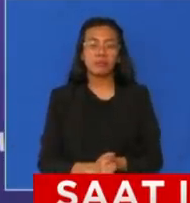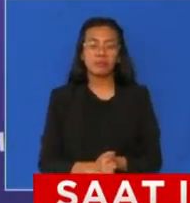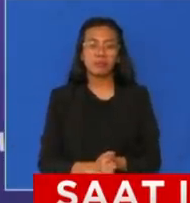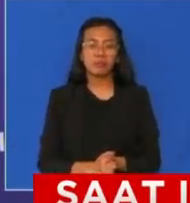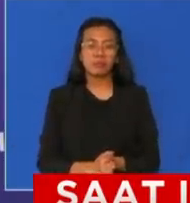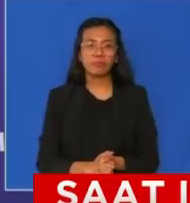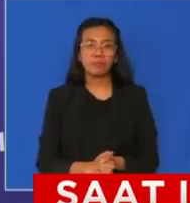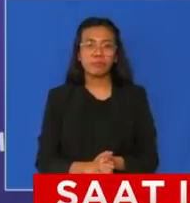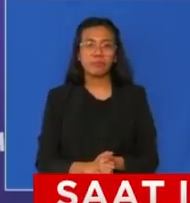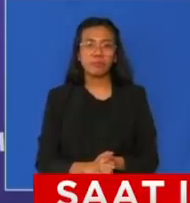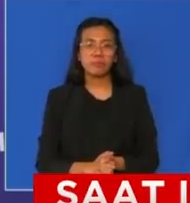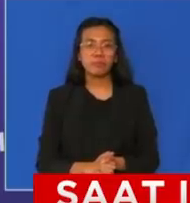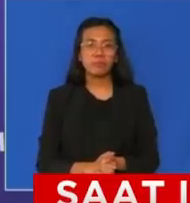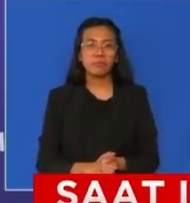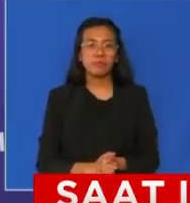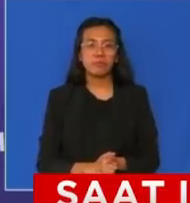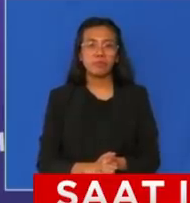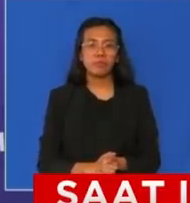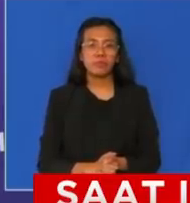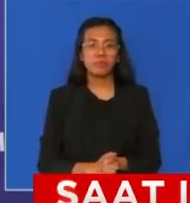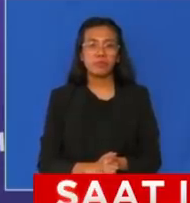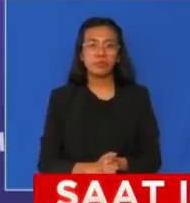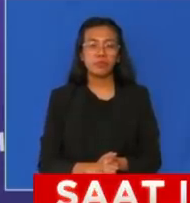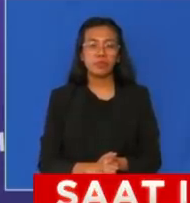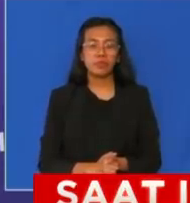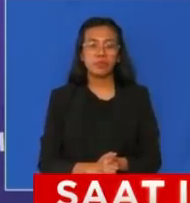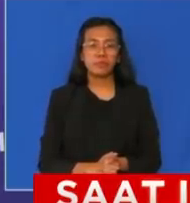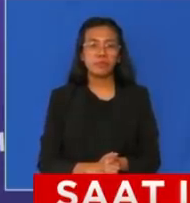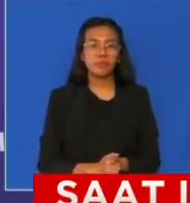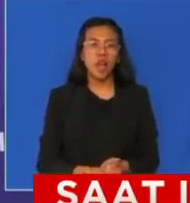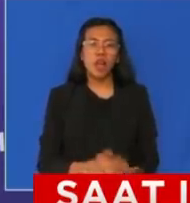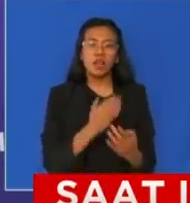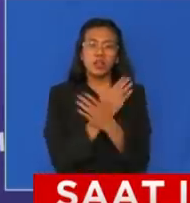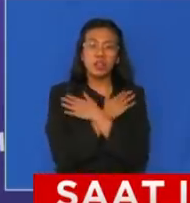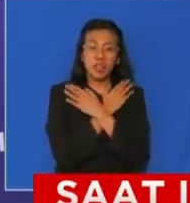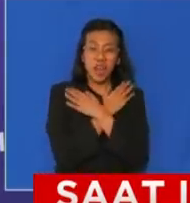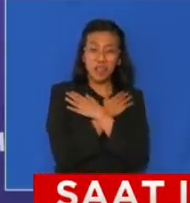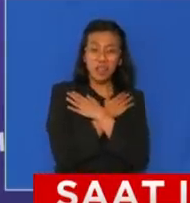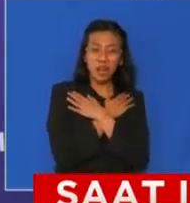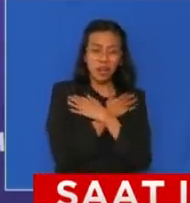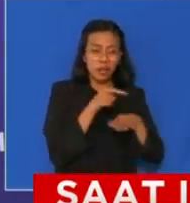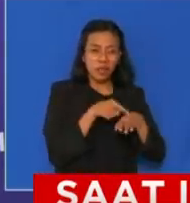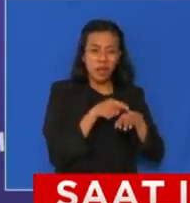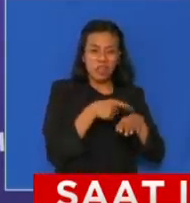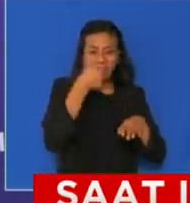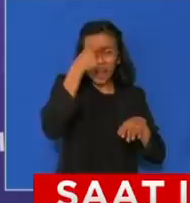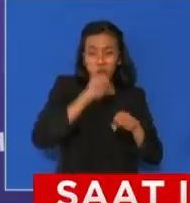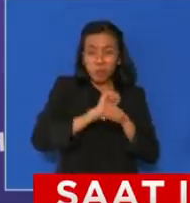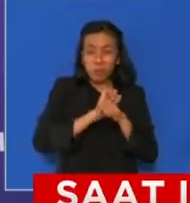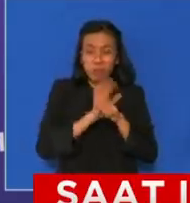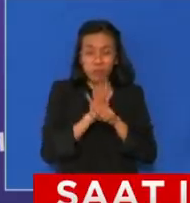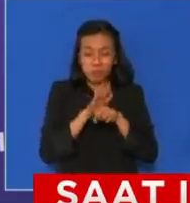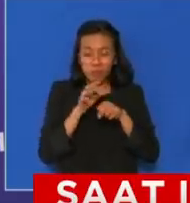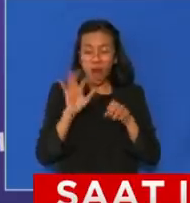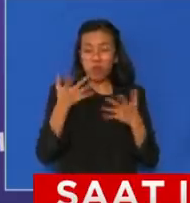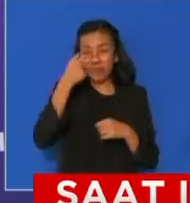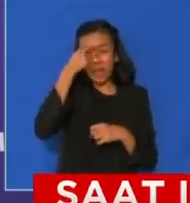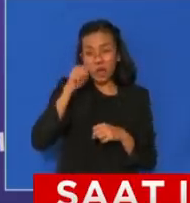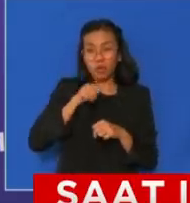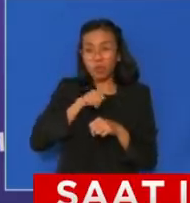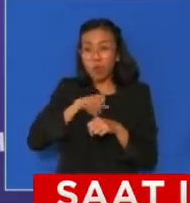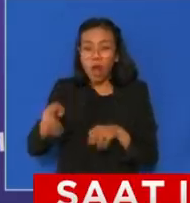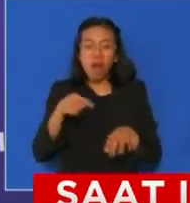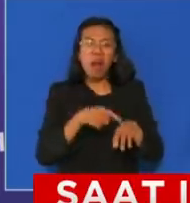bahwa semua jenazah yang dimakamkan dan prosedur jenazah dengan penyakit menular selalu Dianggap